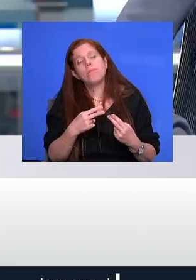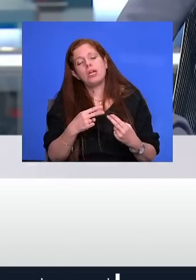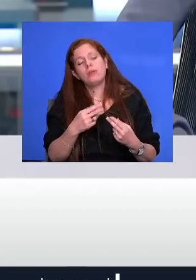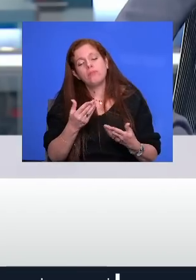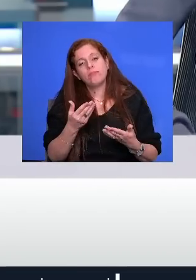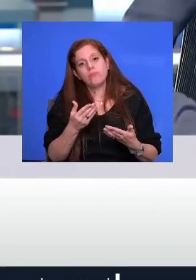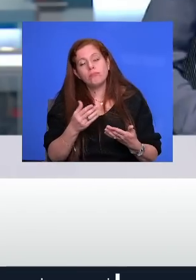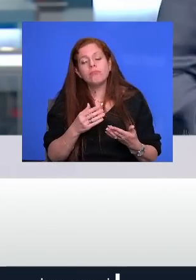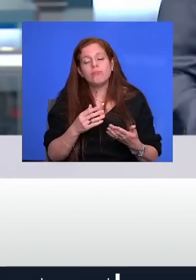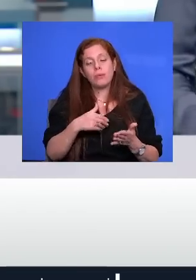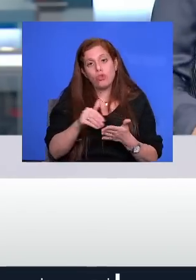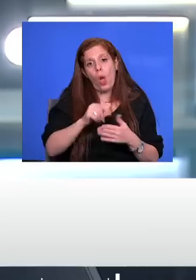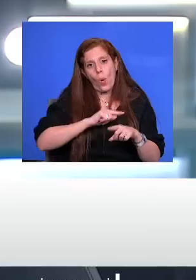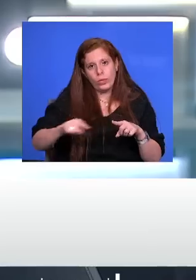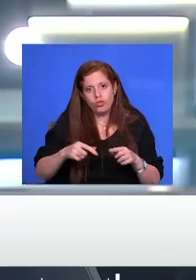החודש. חן, תודה.